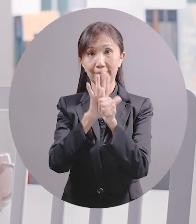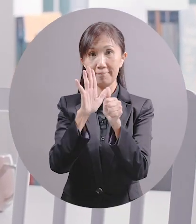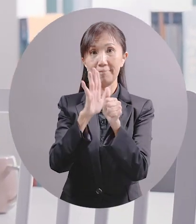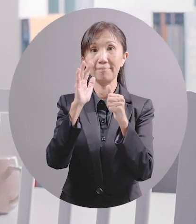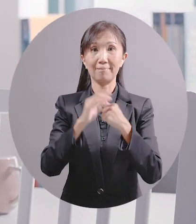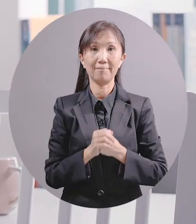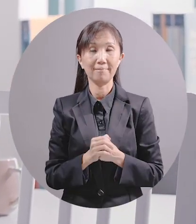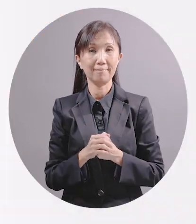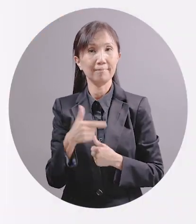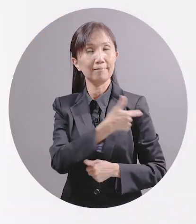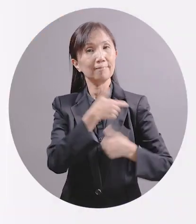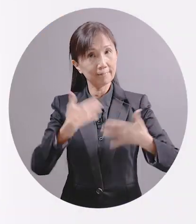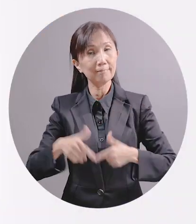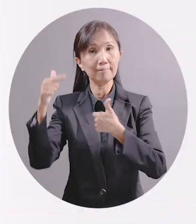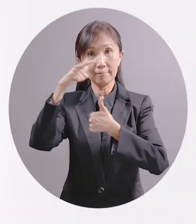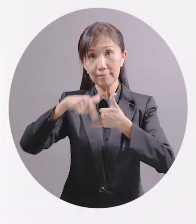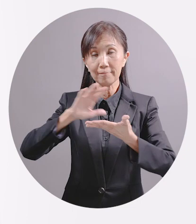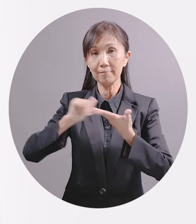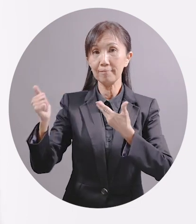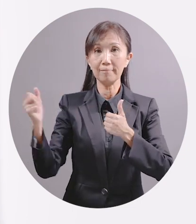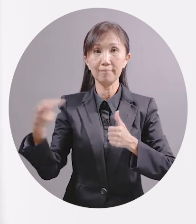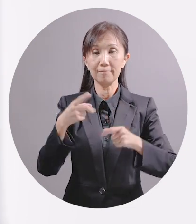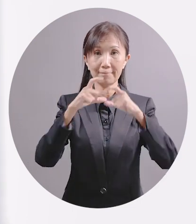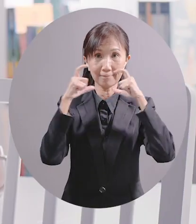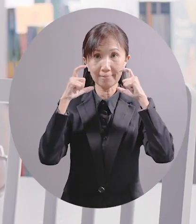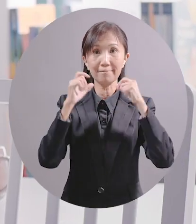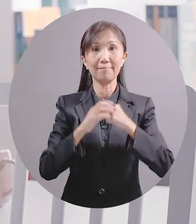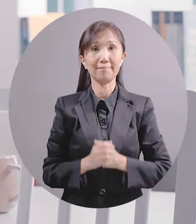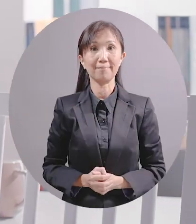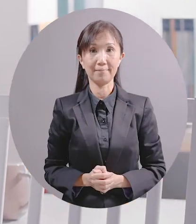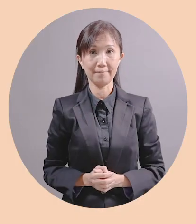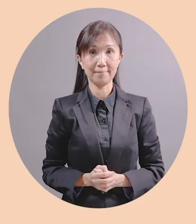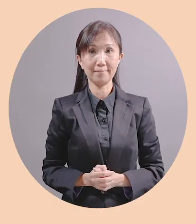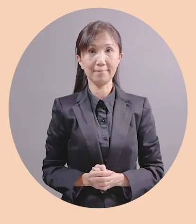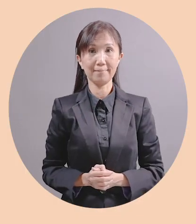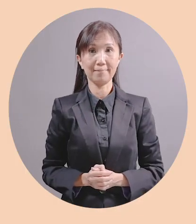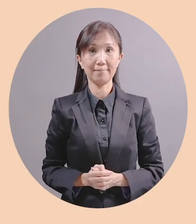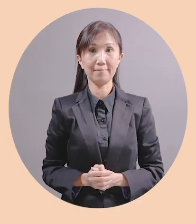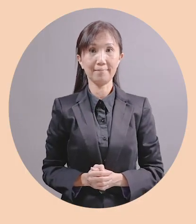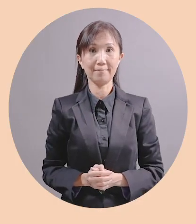后才得到有效保护，就算打了，我都会继续做好个人卫生和佩戴口罩。